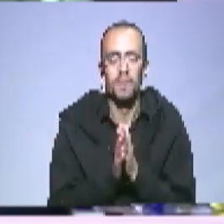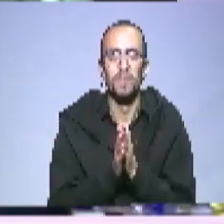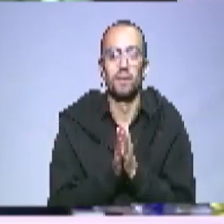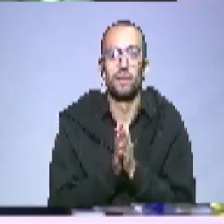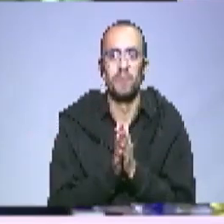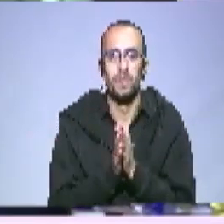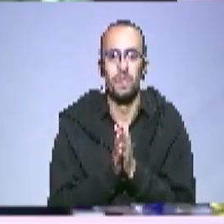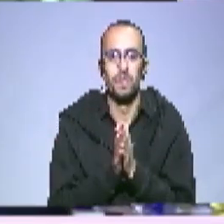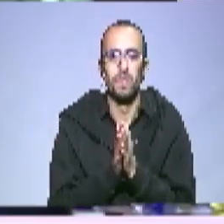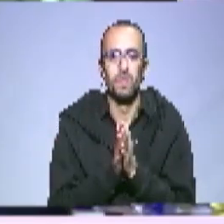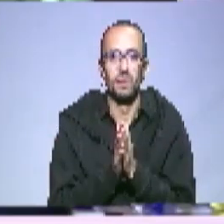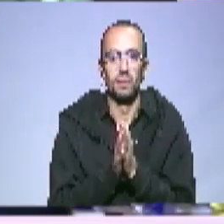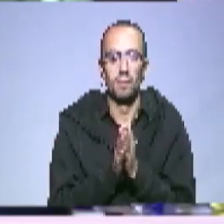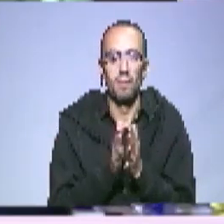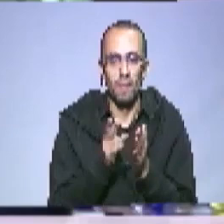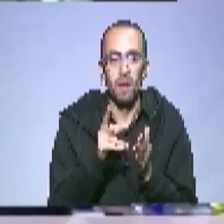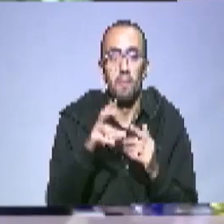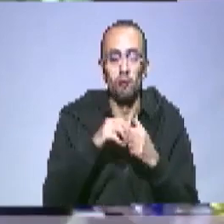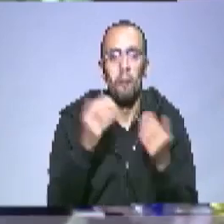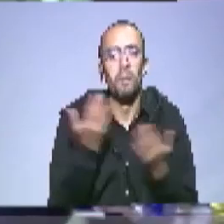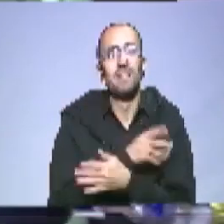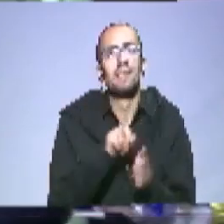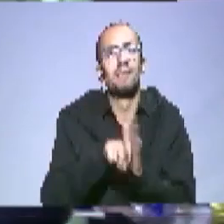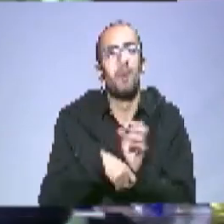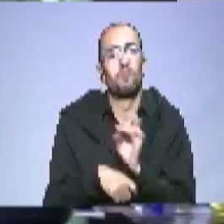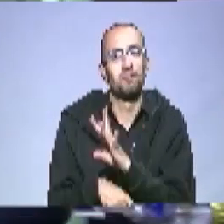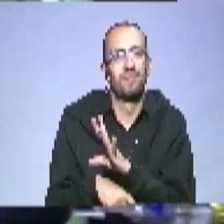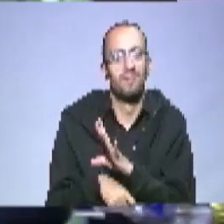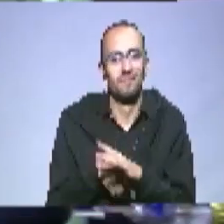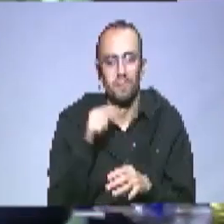هنرجع بقى للمشروب بدل الزبده وكده.